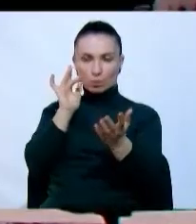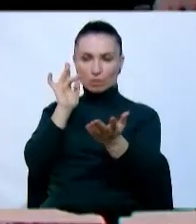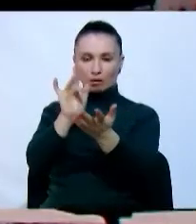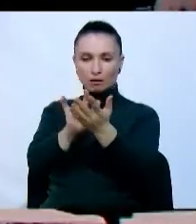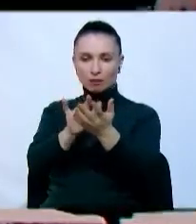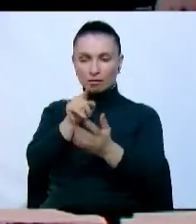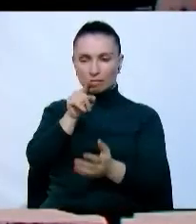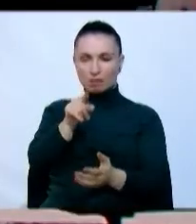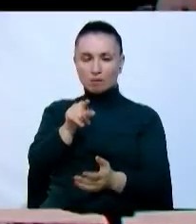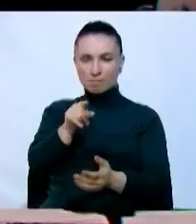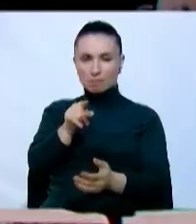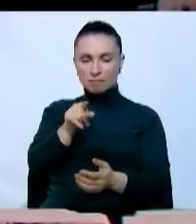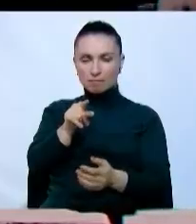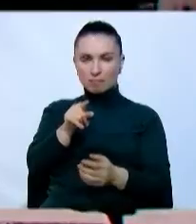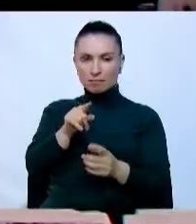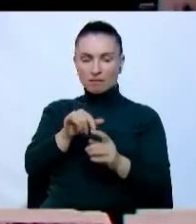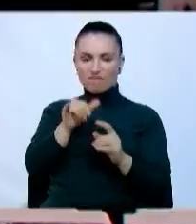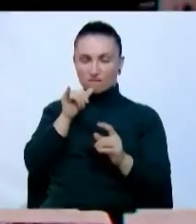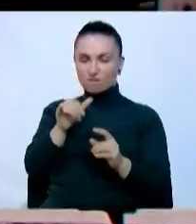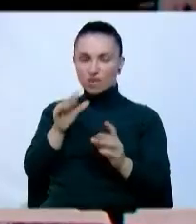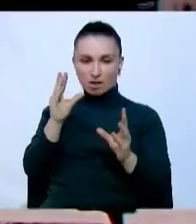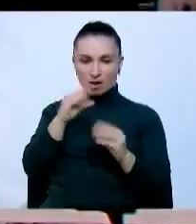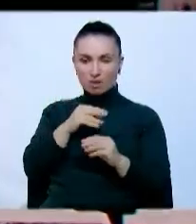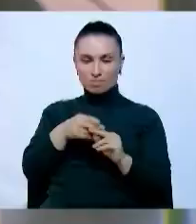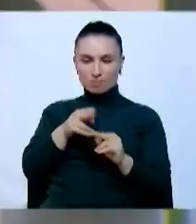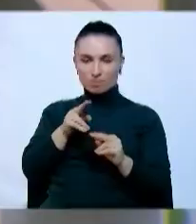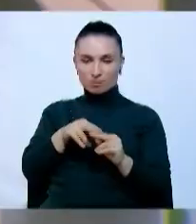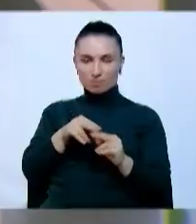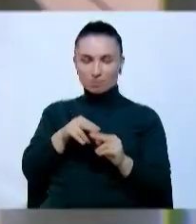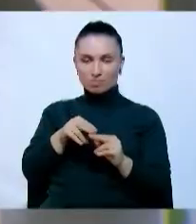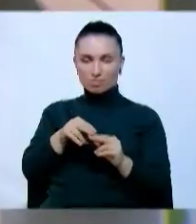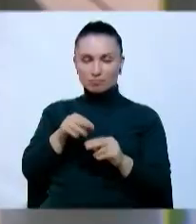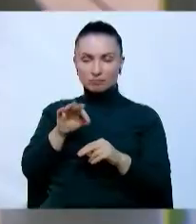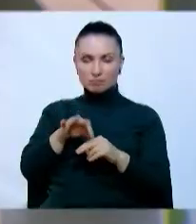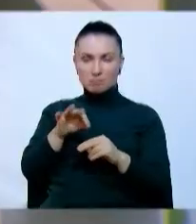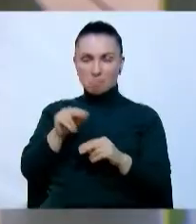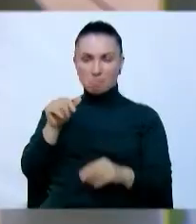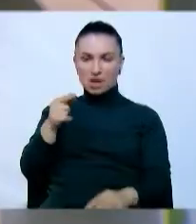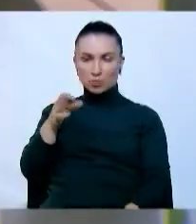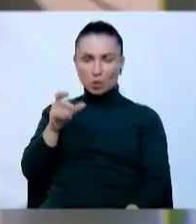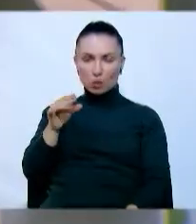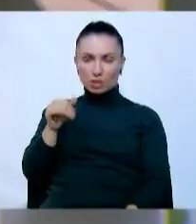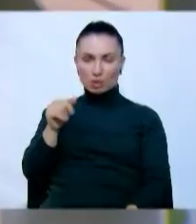ცენტრალურ ნაწილში. ვერ ახერხებს ამას. ეს არის თანდაყოლილი პათოლოგია,